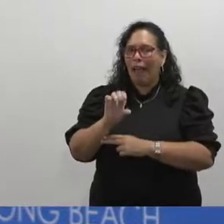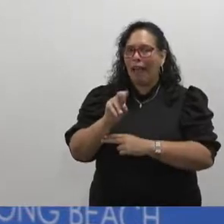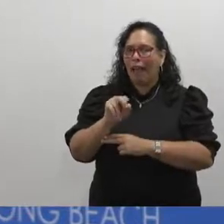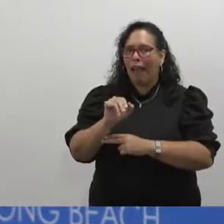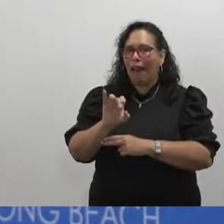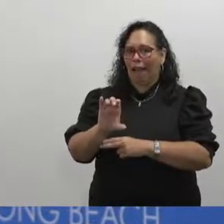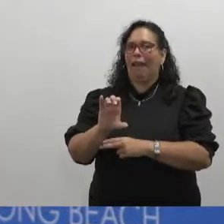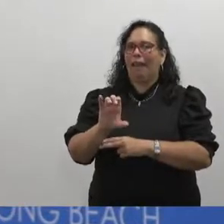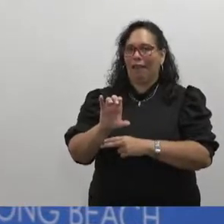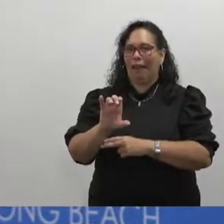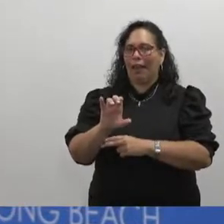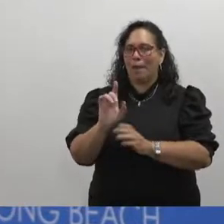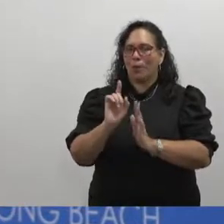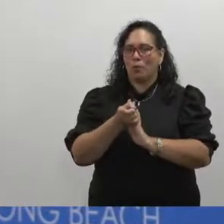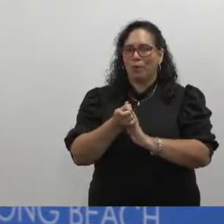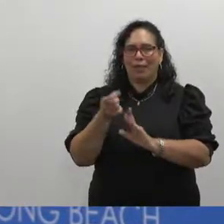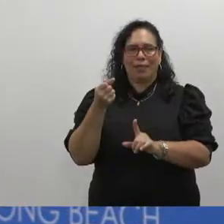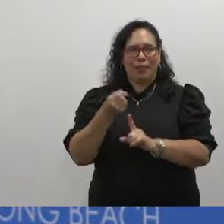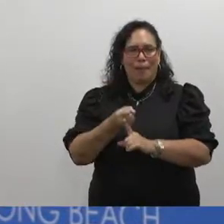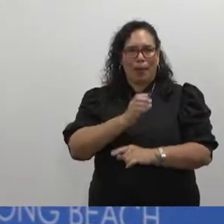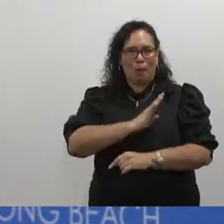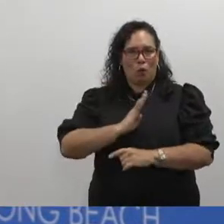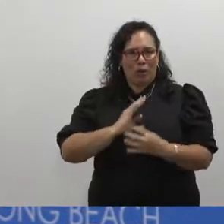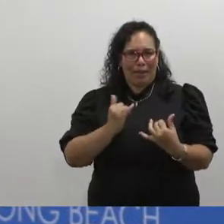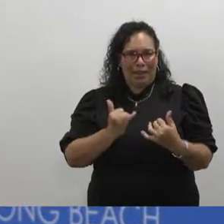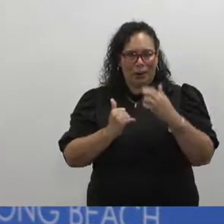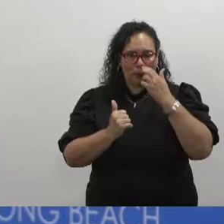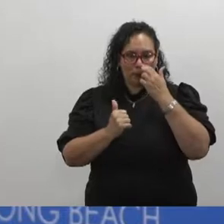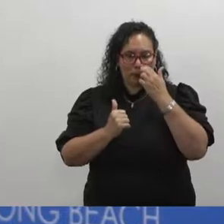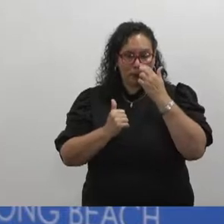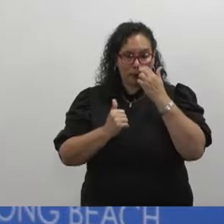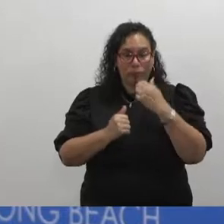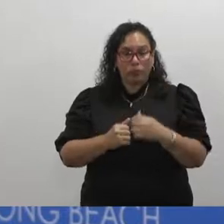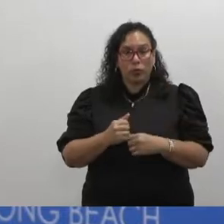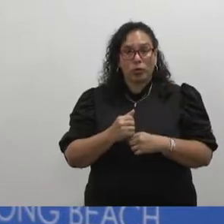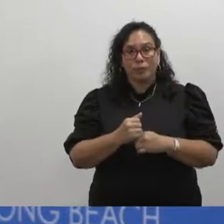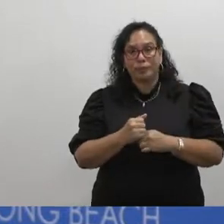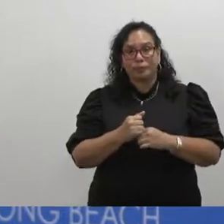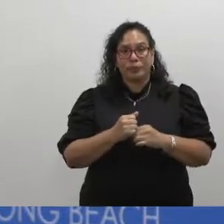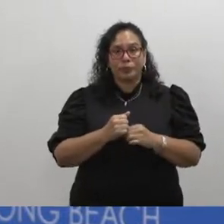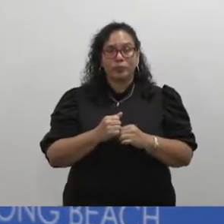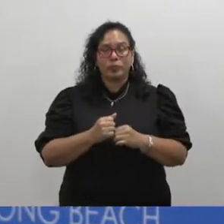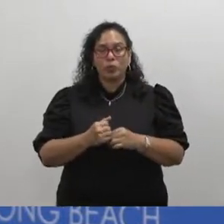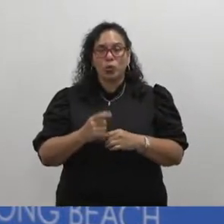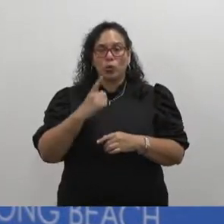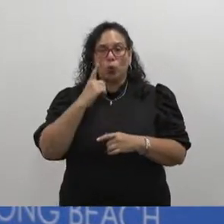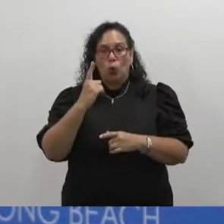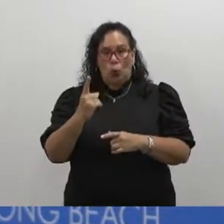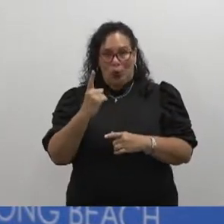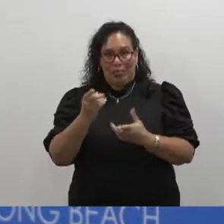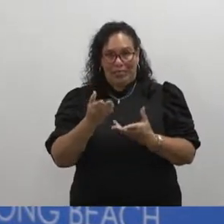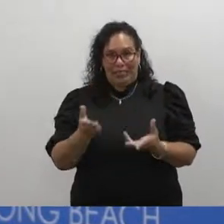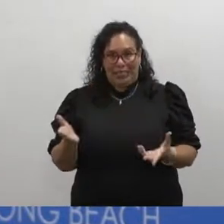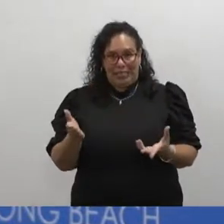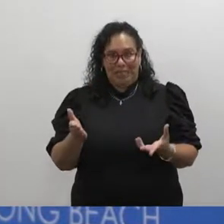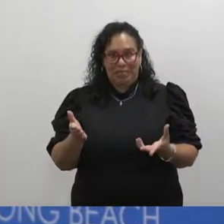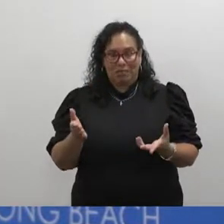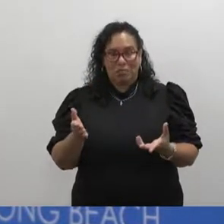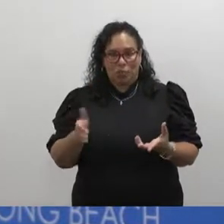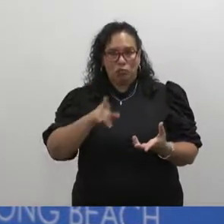ở cả đọc bị xe đại là ba pon mà lời kịch ca cái nhạc mà ca sẽ là liên thuê sập ngày nè